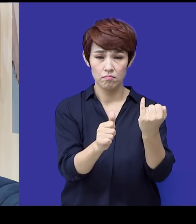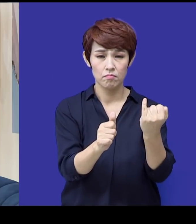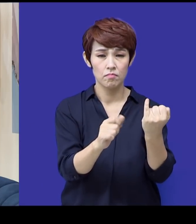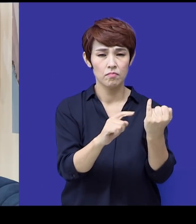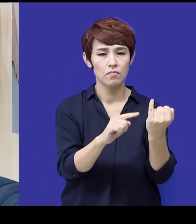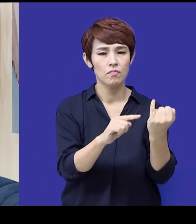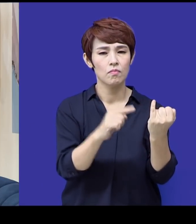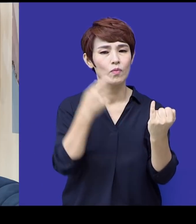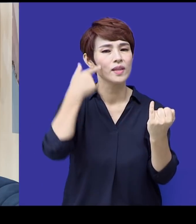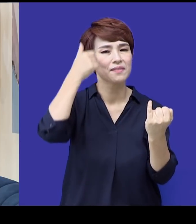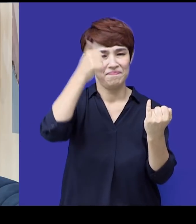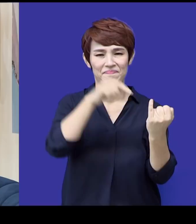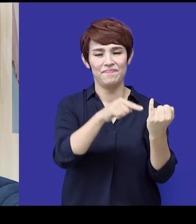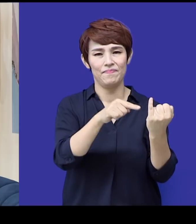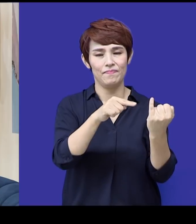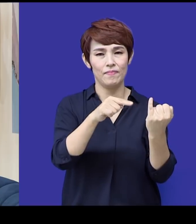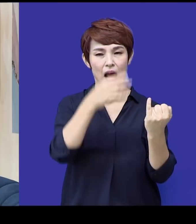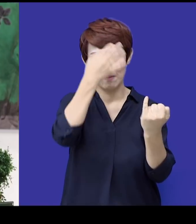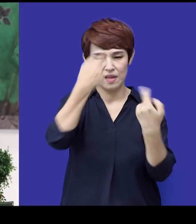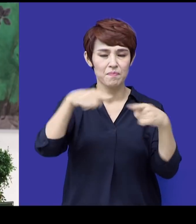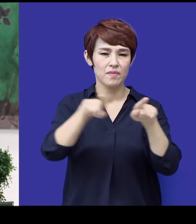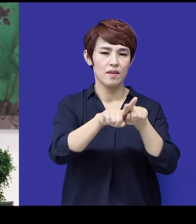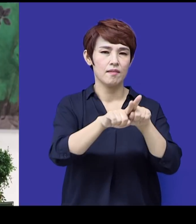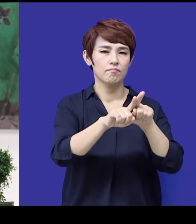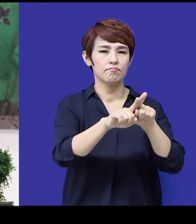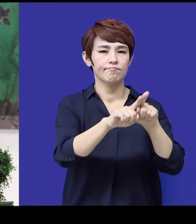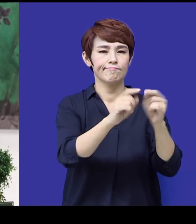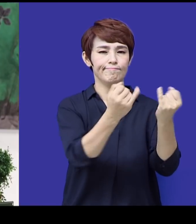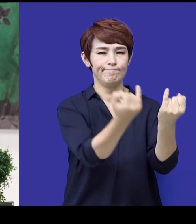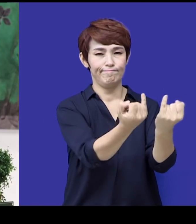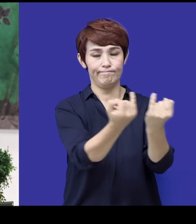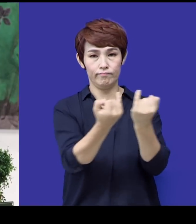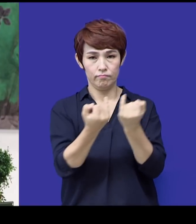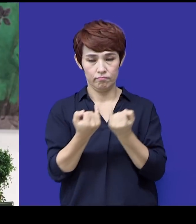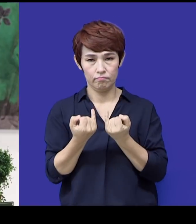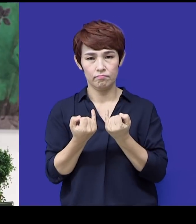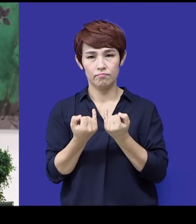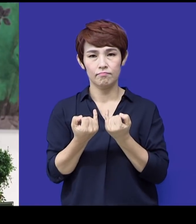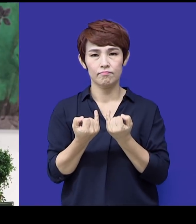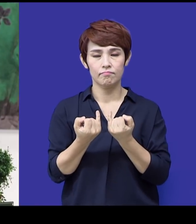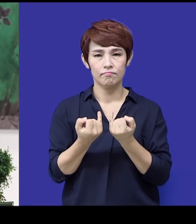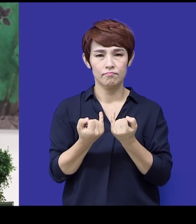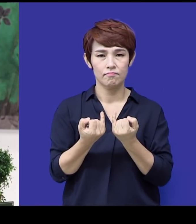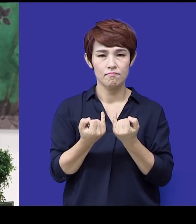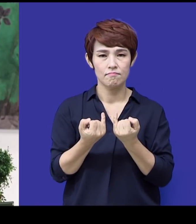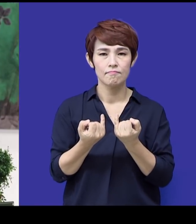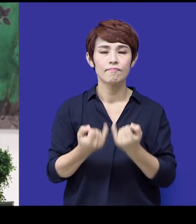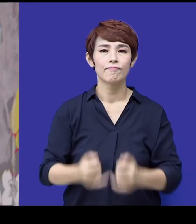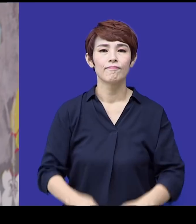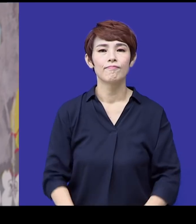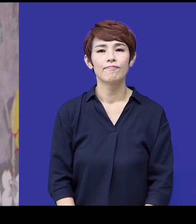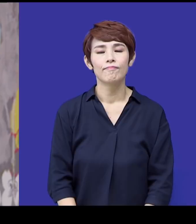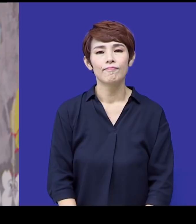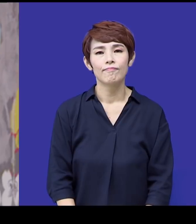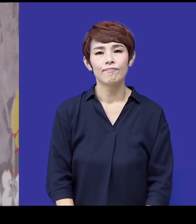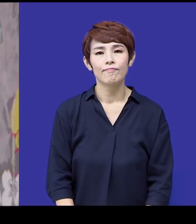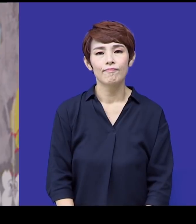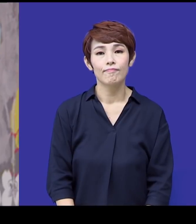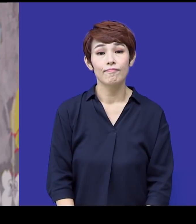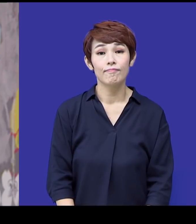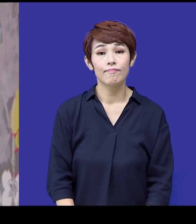목사님이신데 네. 모시고 왔어요. 며느님의 인터넷 뒤져가지고 우리 병원에 찾아서 왔어요.